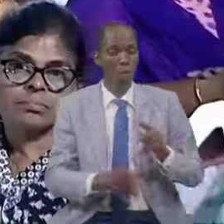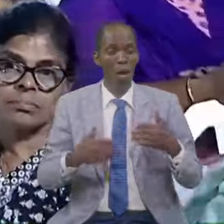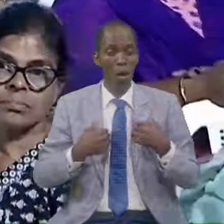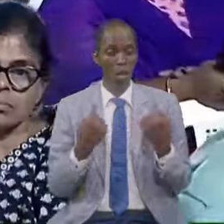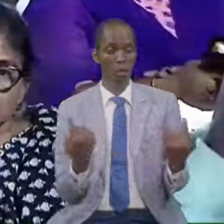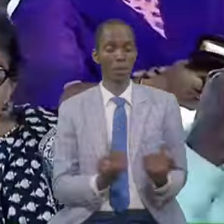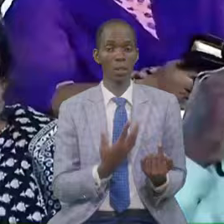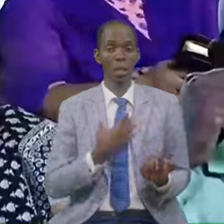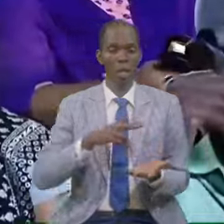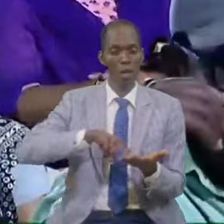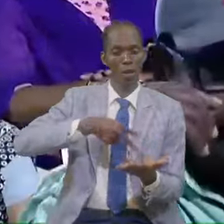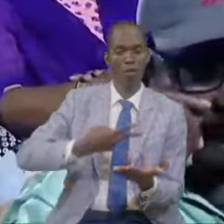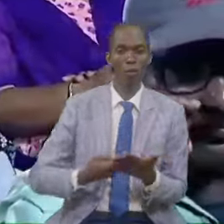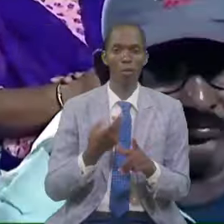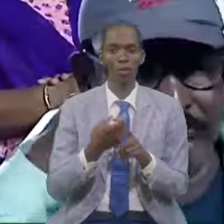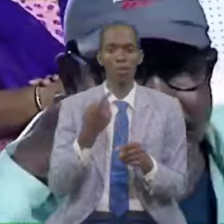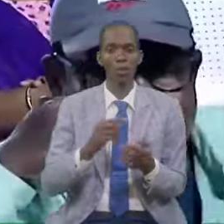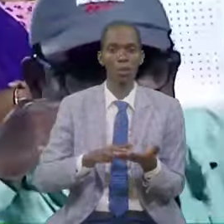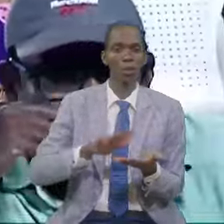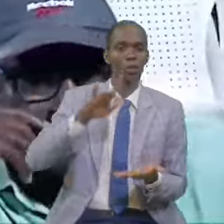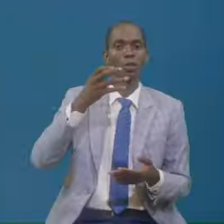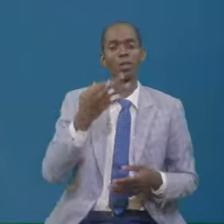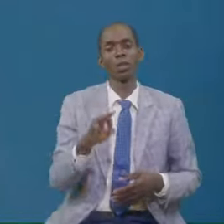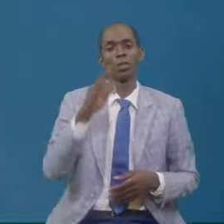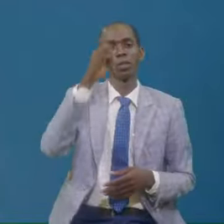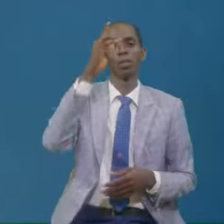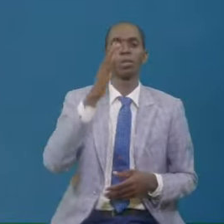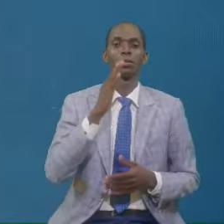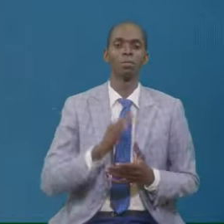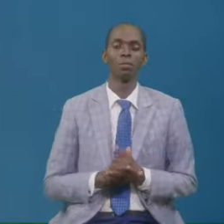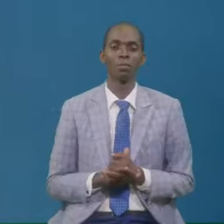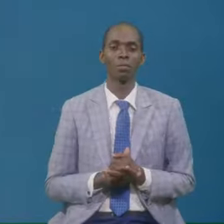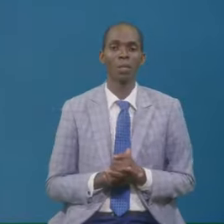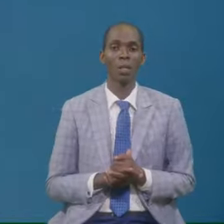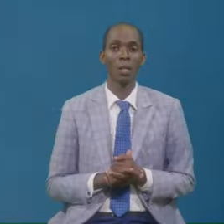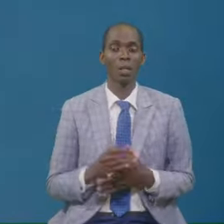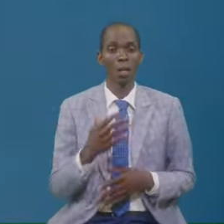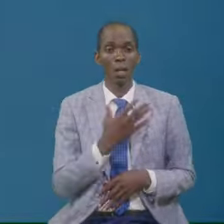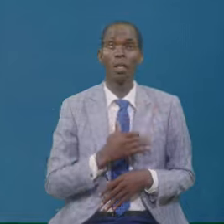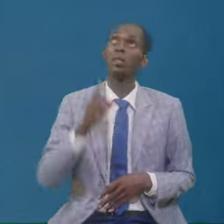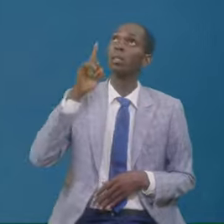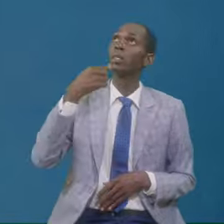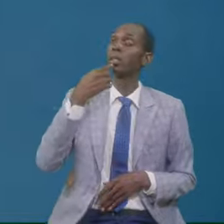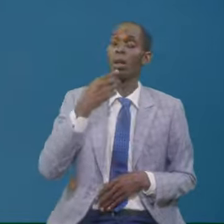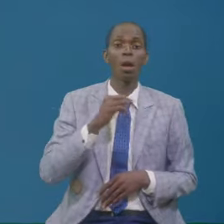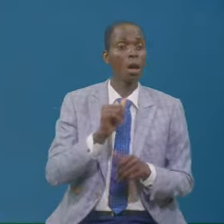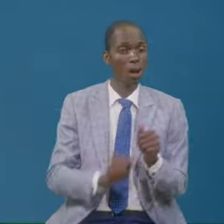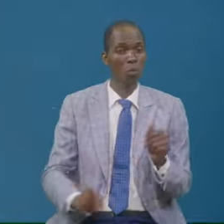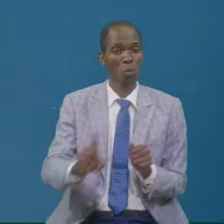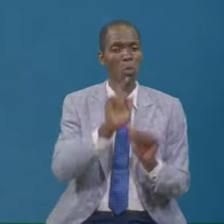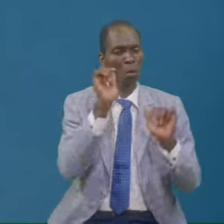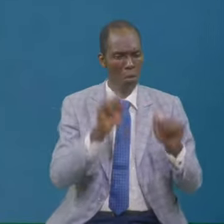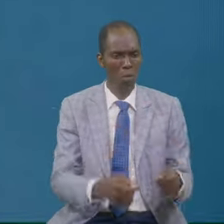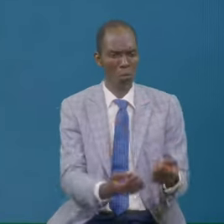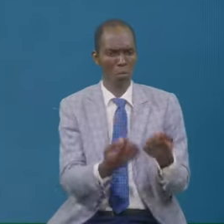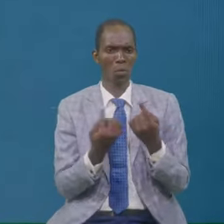పాపం చేసి దేవుని మహిమను ఎలా కోల్పోయారో అర్థం చేసుకున్నారా. And he says everyone can come. ఆయన అంటున్నారు ఎవరైనా రావచ్చు. Everyone can